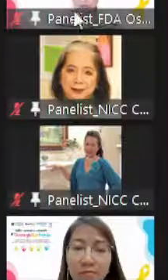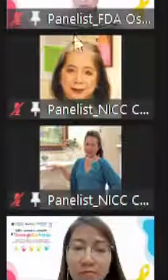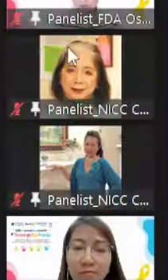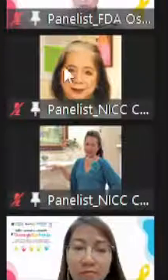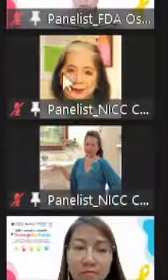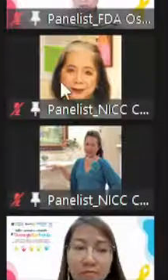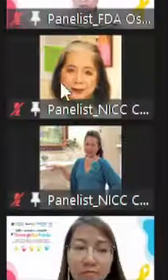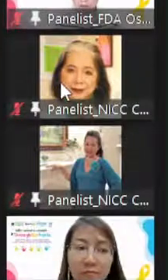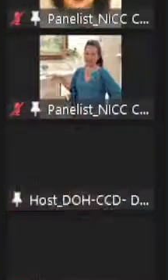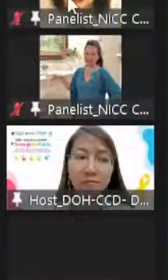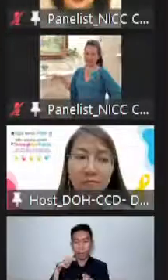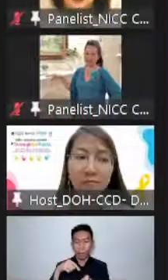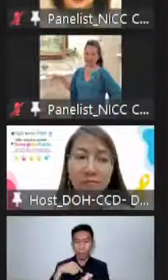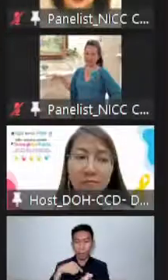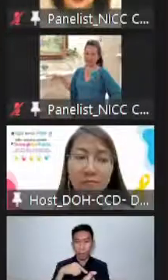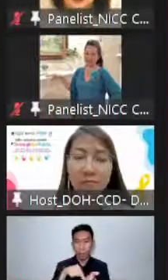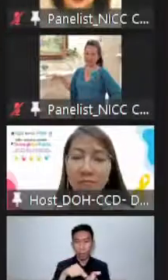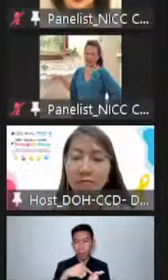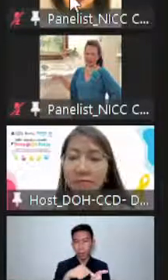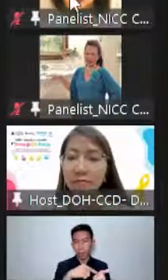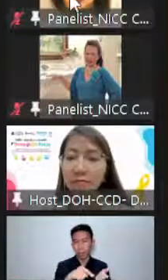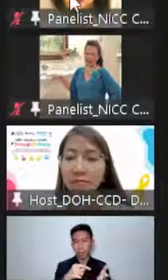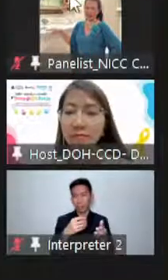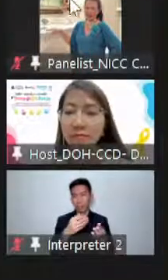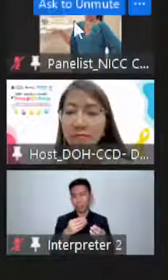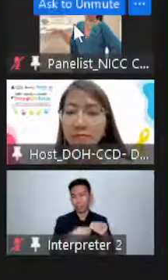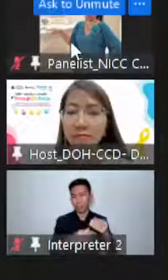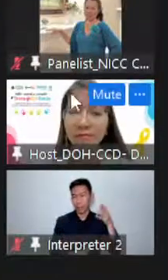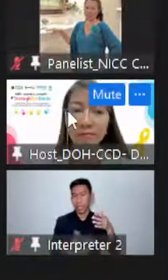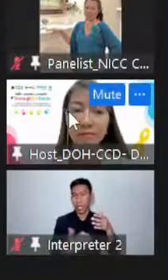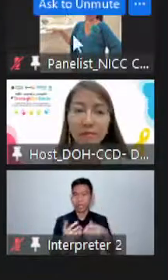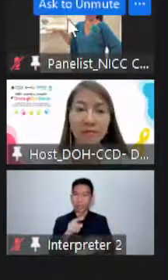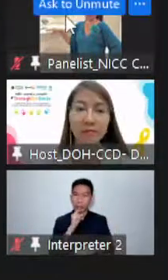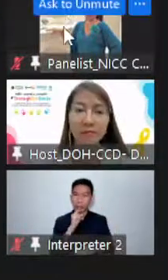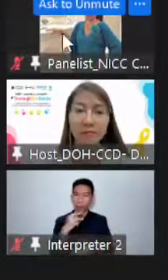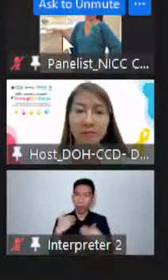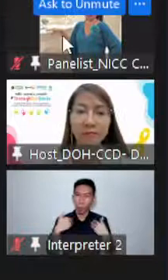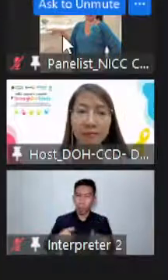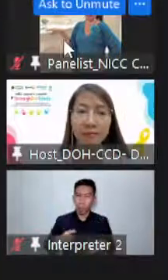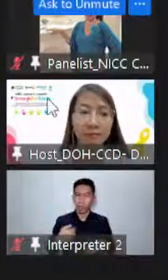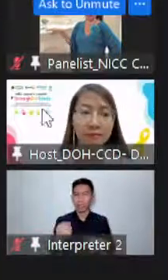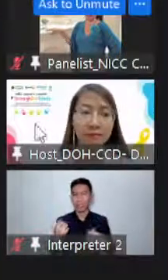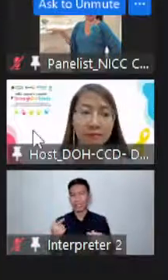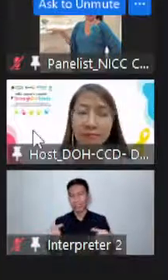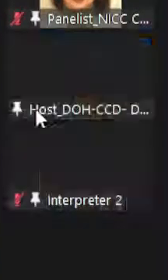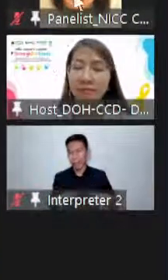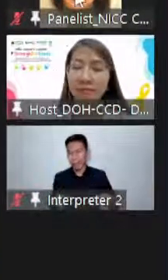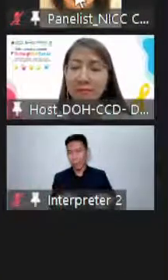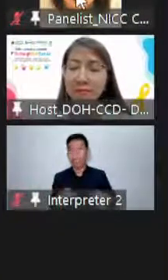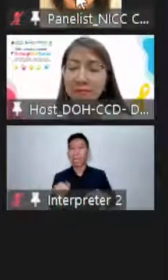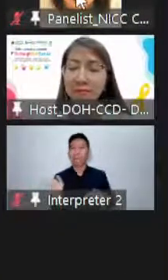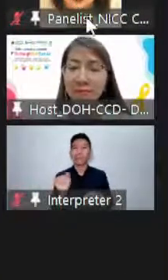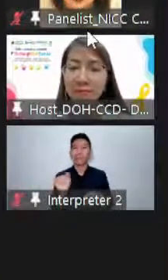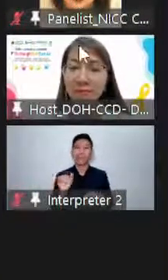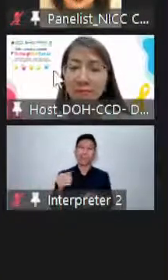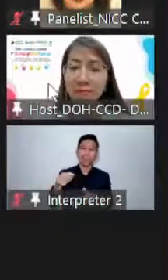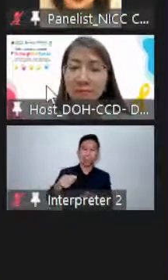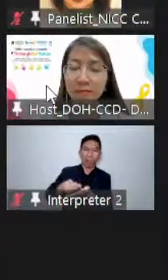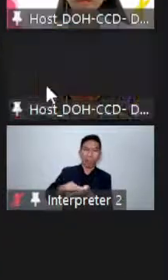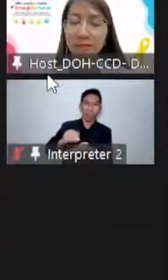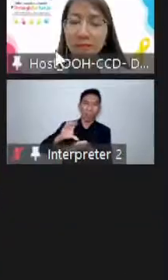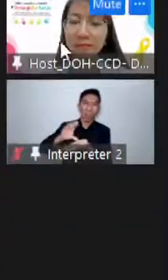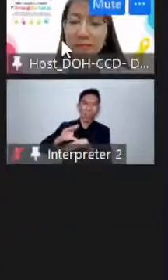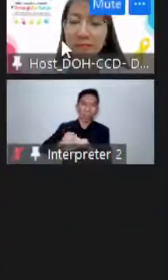gamutan. Masakit na sa katawan, masakit pa sa bulsa. October 12, 2013,